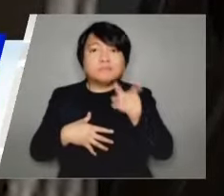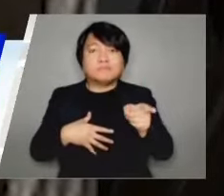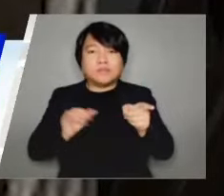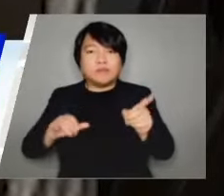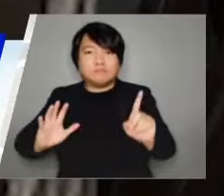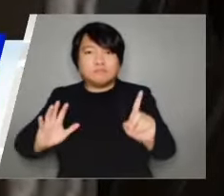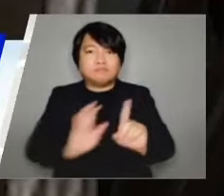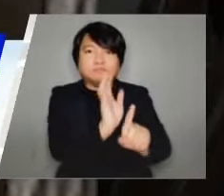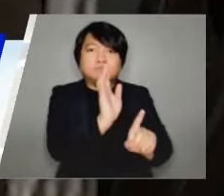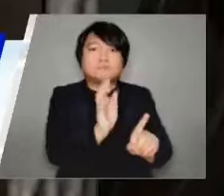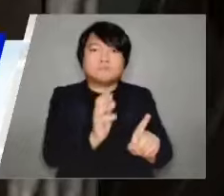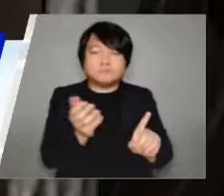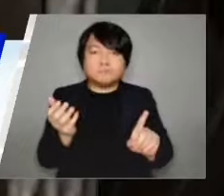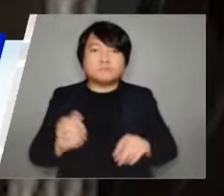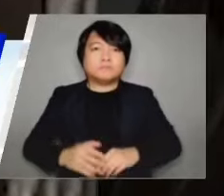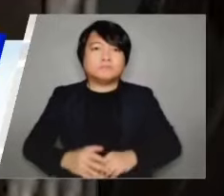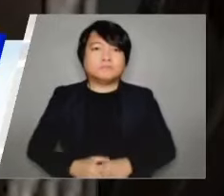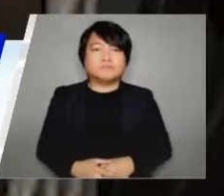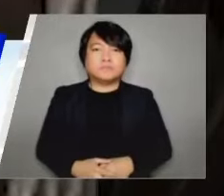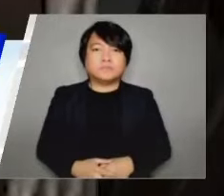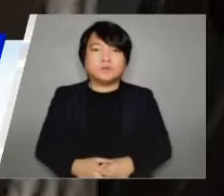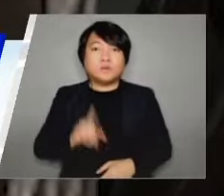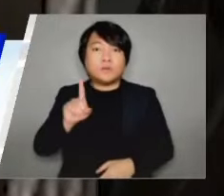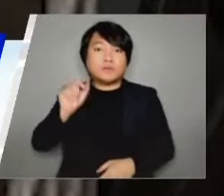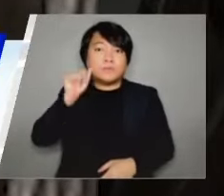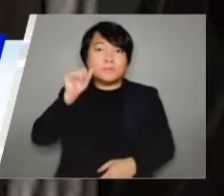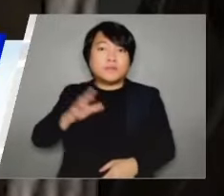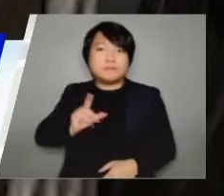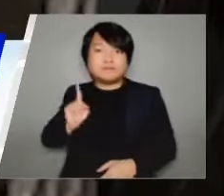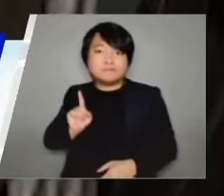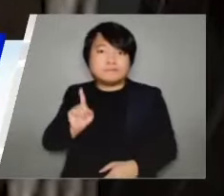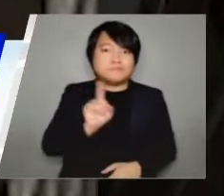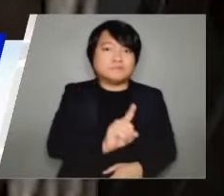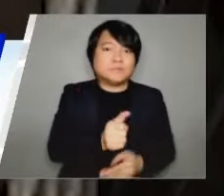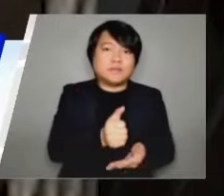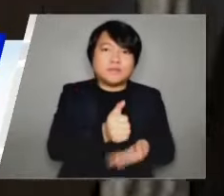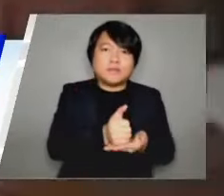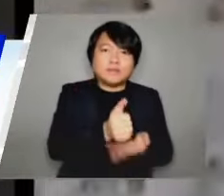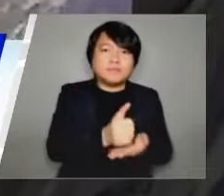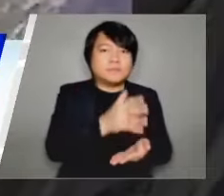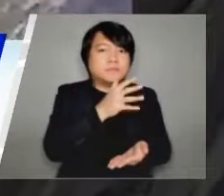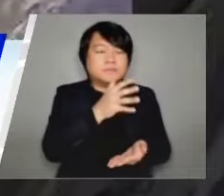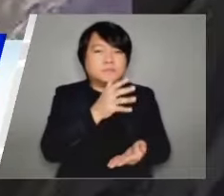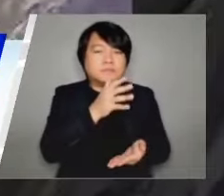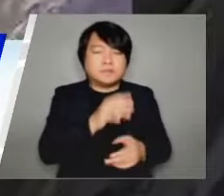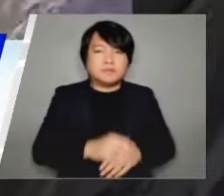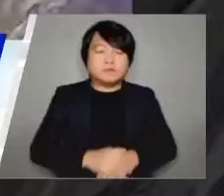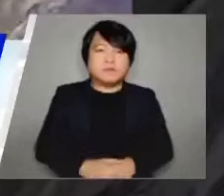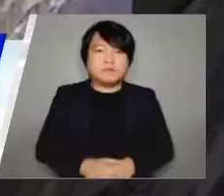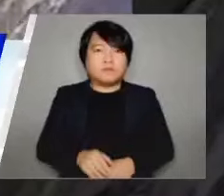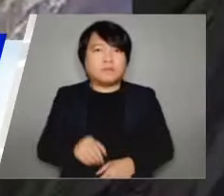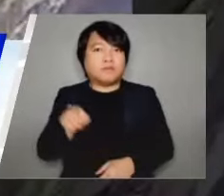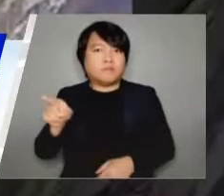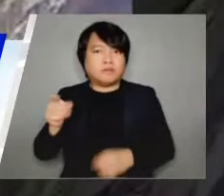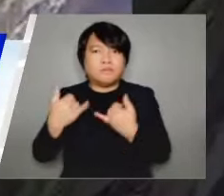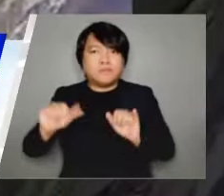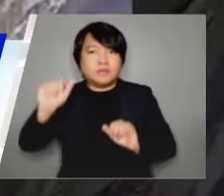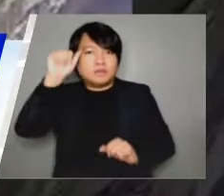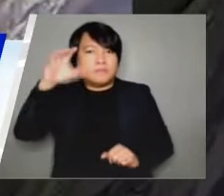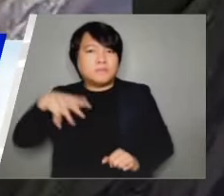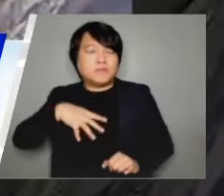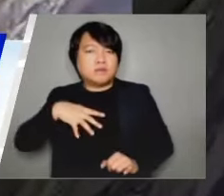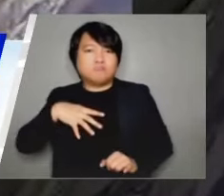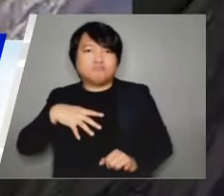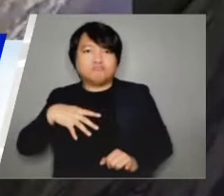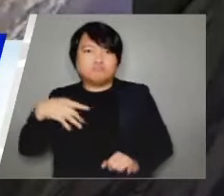Agad namang sumaklolong isa pang babae sa natumbang matanda. Pero hindi dyan nagtatapos ang pagmamaltrato ng lalaki. Sa loob ng